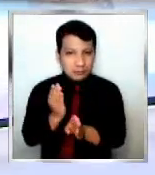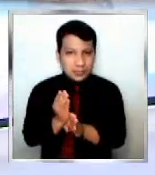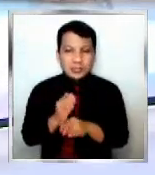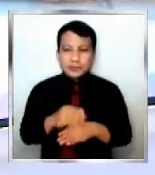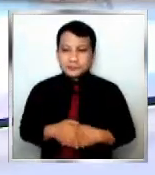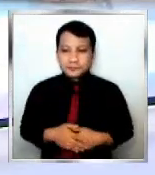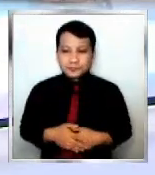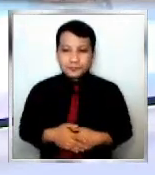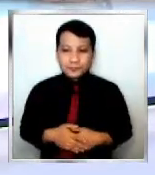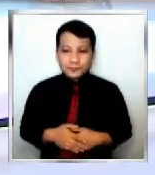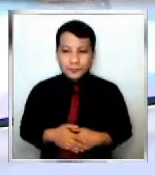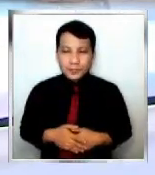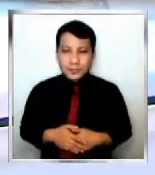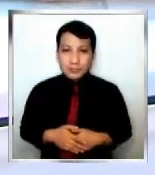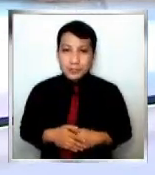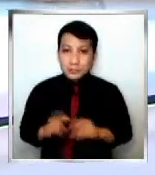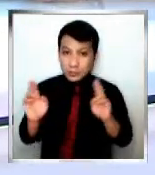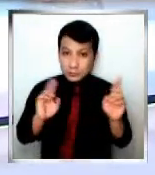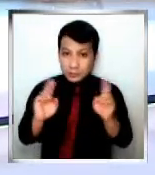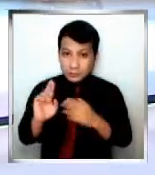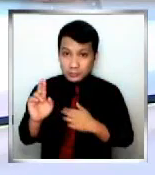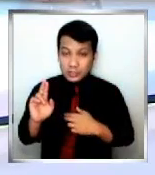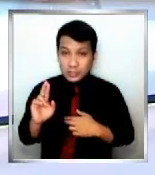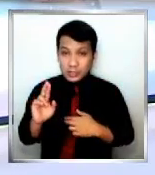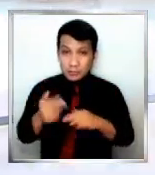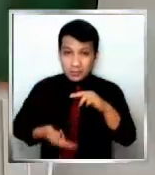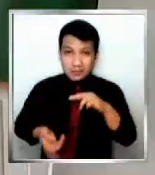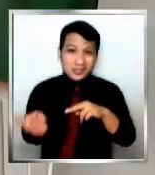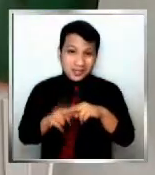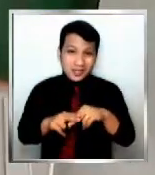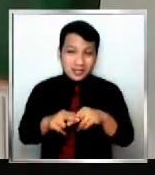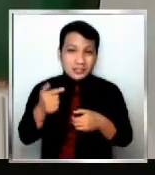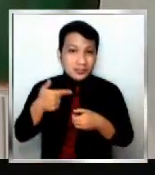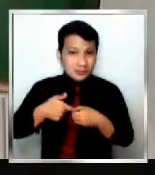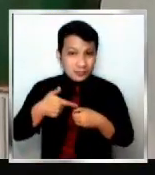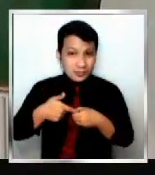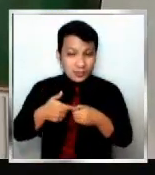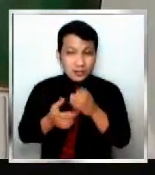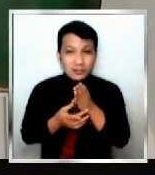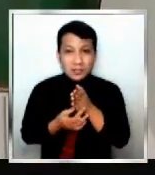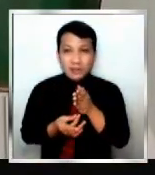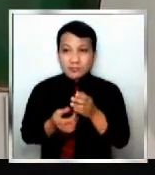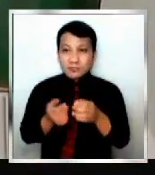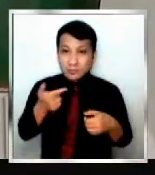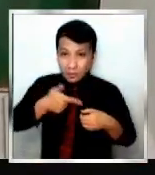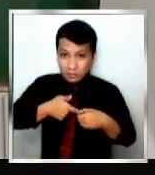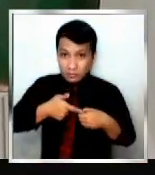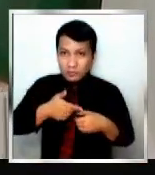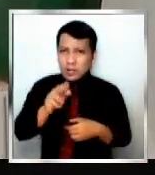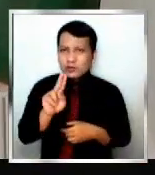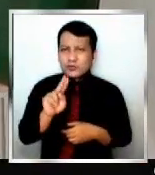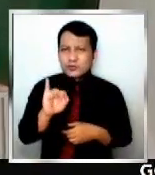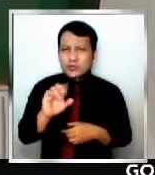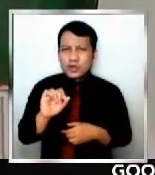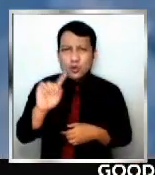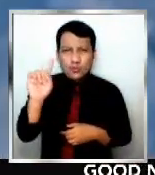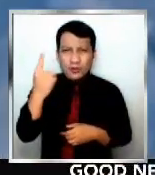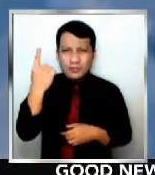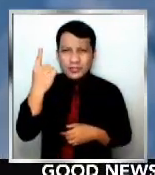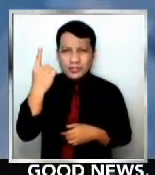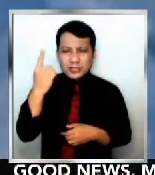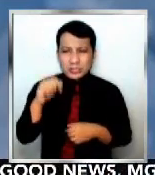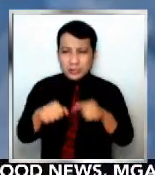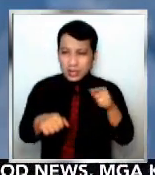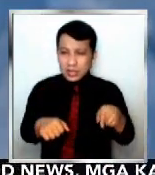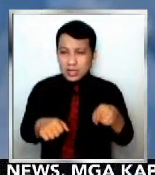May nakamba na naman big time oil price hike sa susunod na linggo. Sa forecast na Uni Oil, 1 peso and 10 centavos hanggang 1 peso